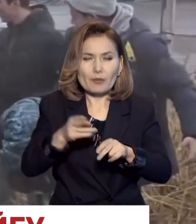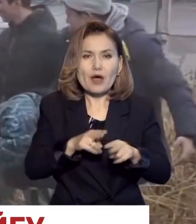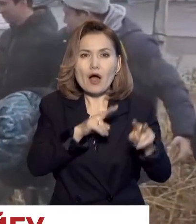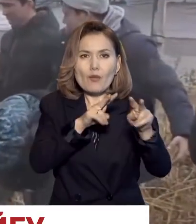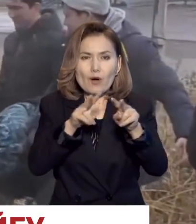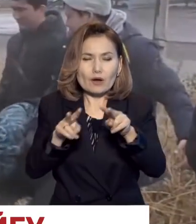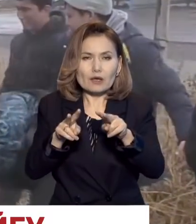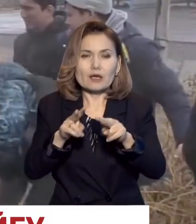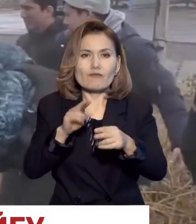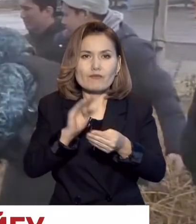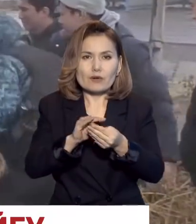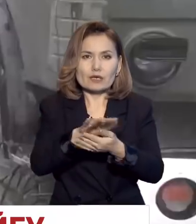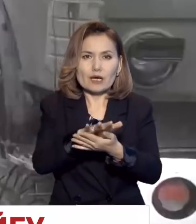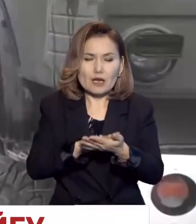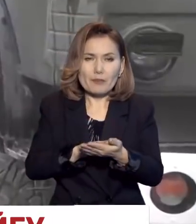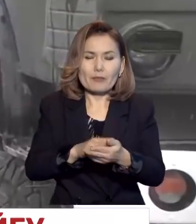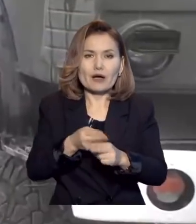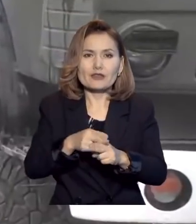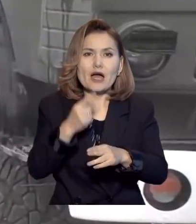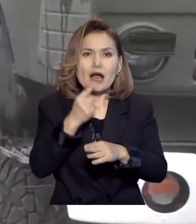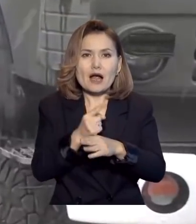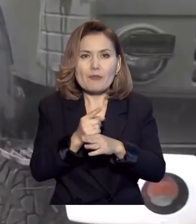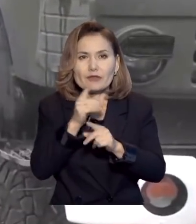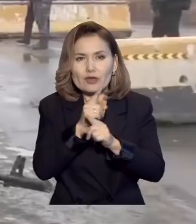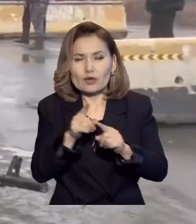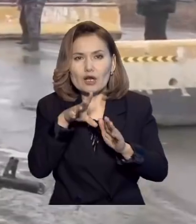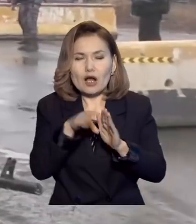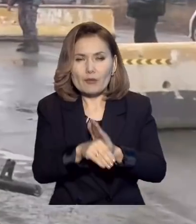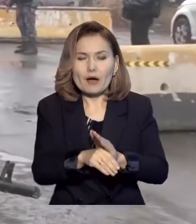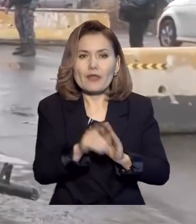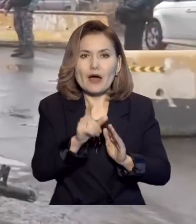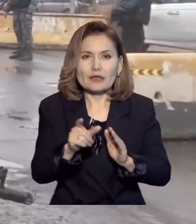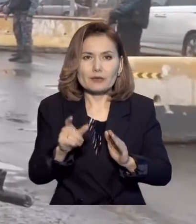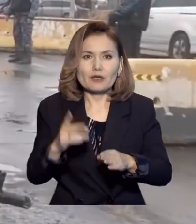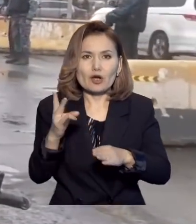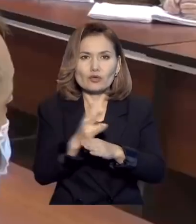облыста коменданттық сағат енгізіліп, тұрғындардың кешкі және түнгі уақытта жүруіне шектеу қойылды.